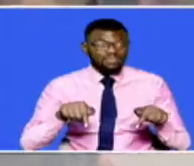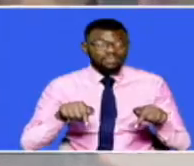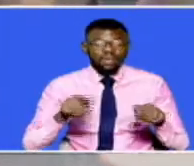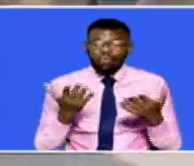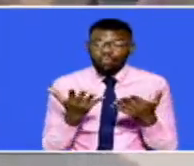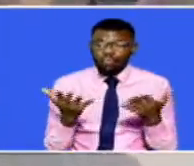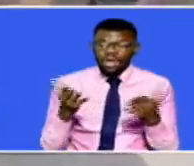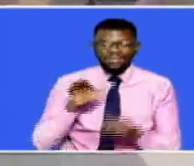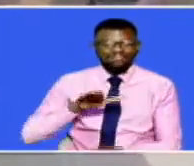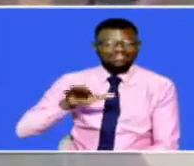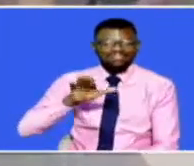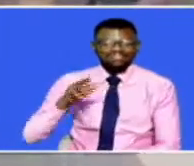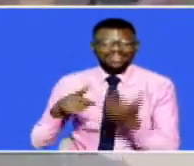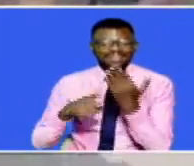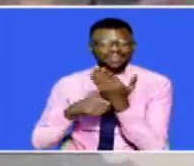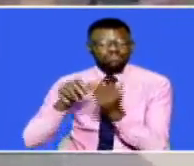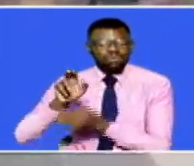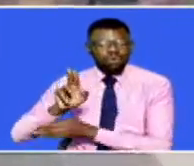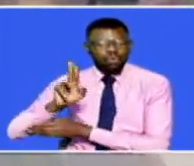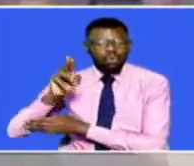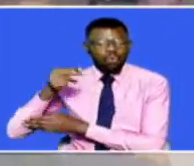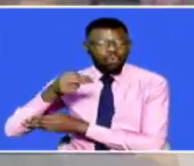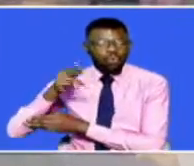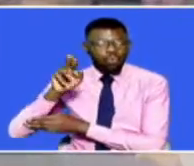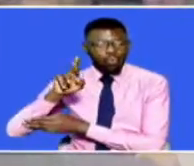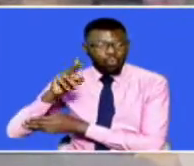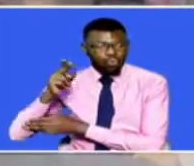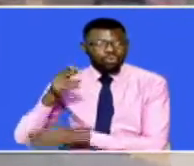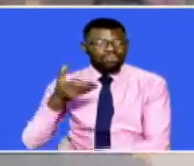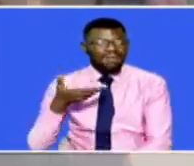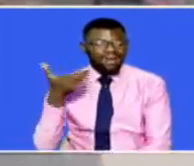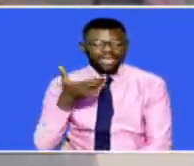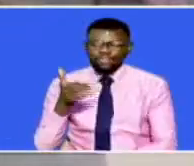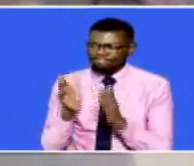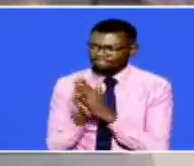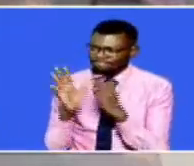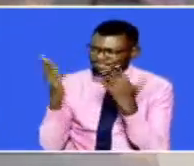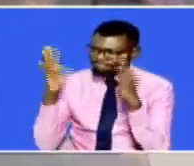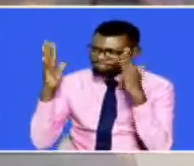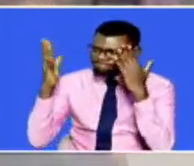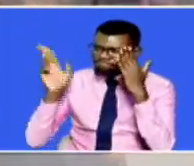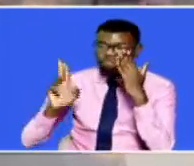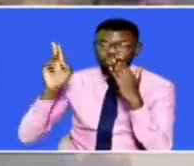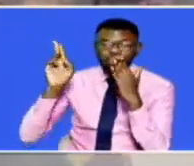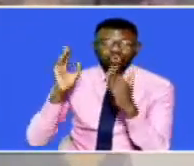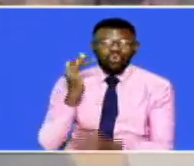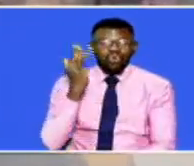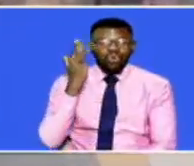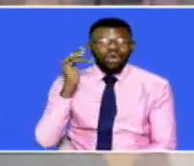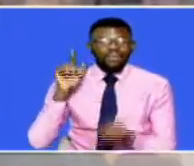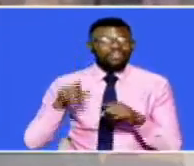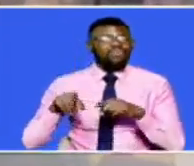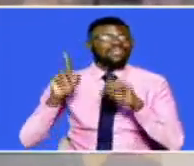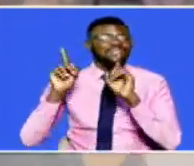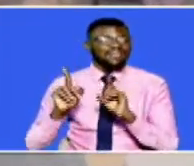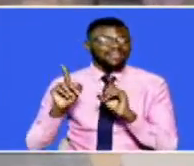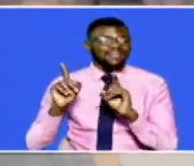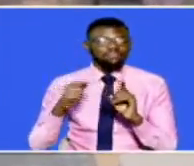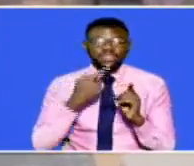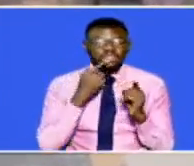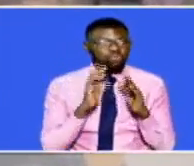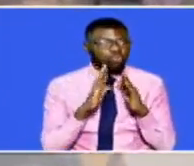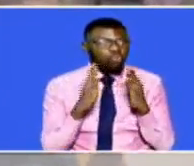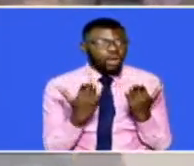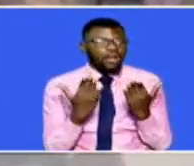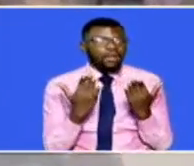Uhuru Gardens. Rais Uhuru Kenyatta, hongera kwa sababu you said that